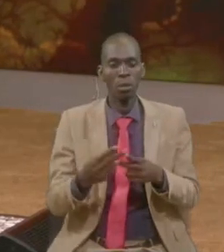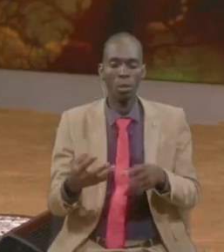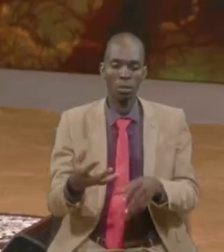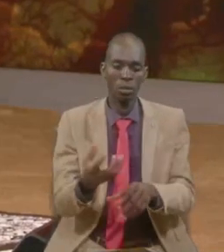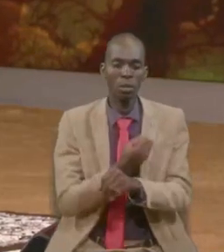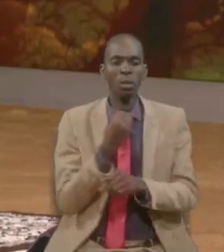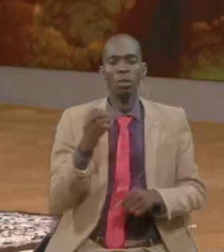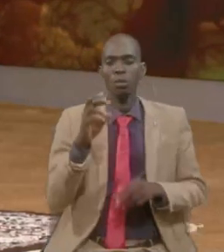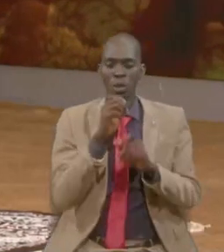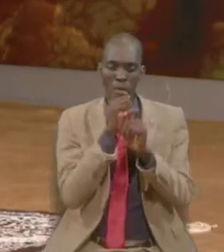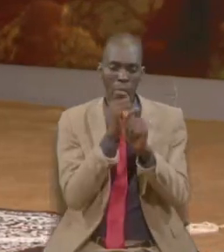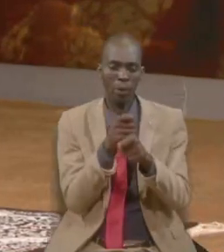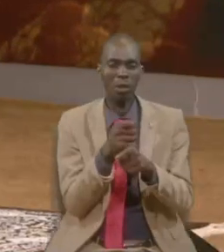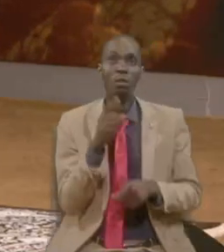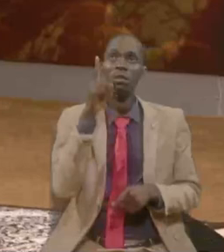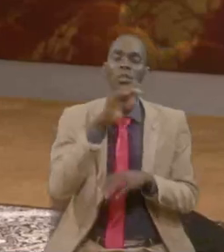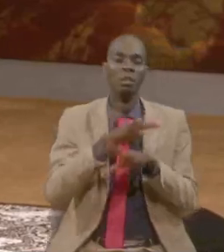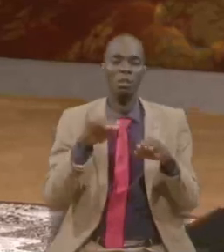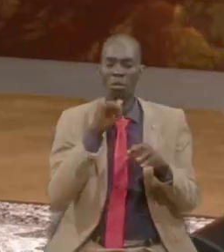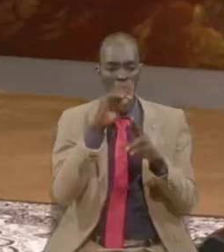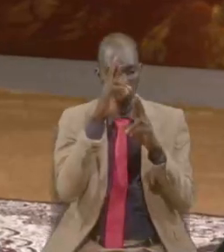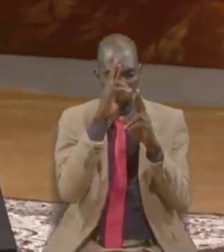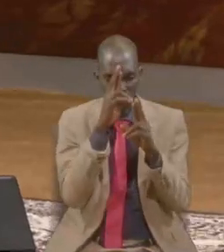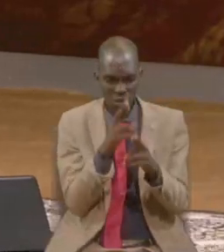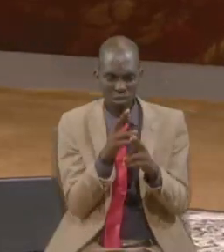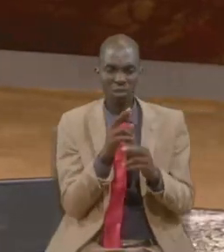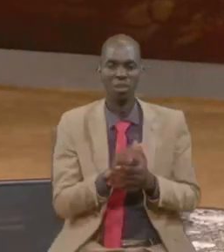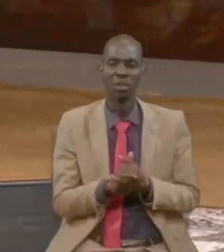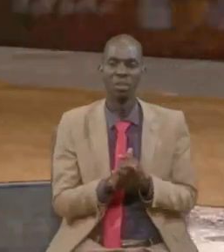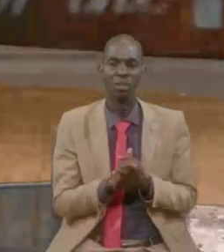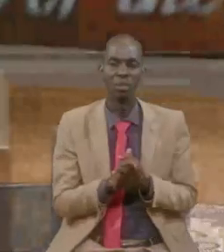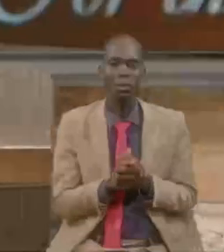personnes et qui ne reçoit point de présents. »